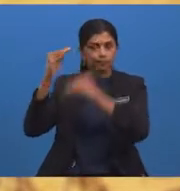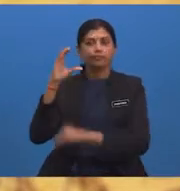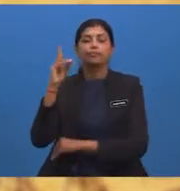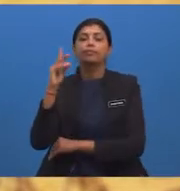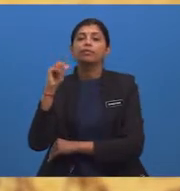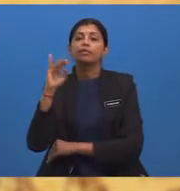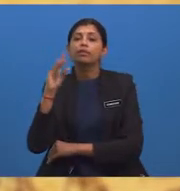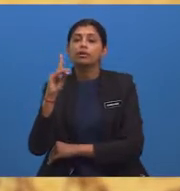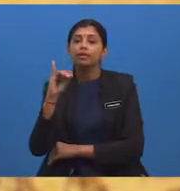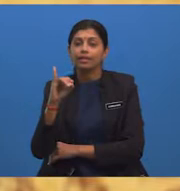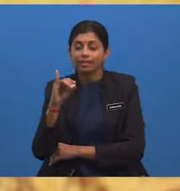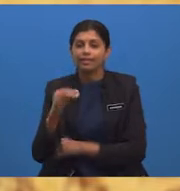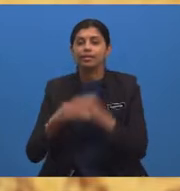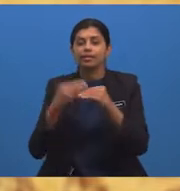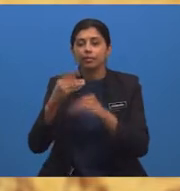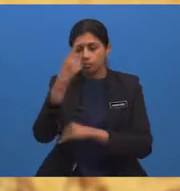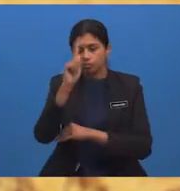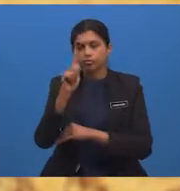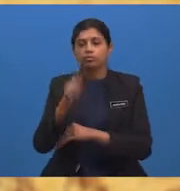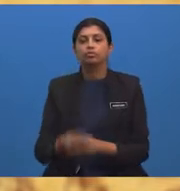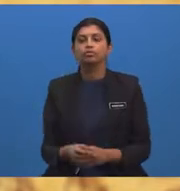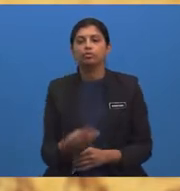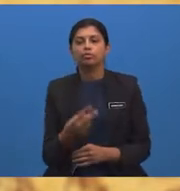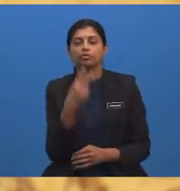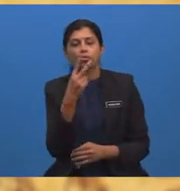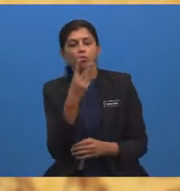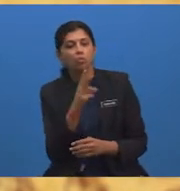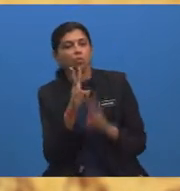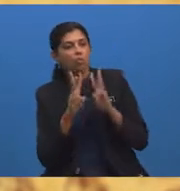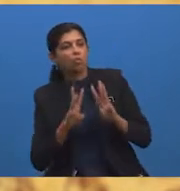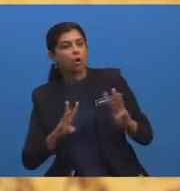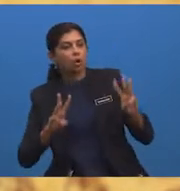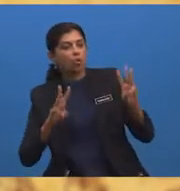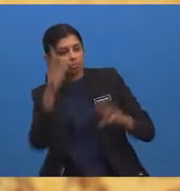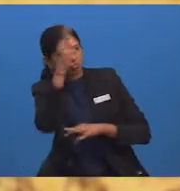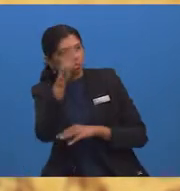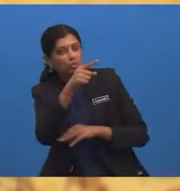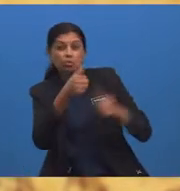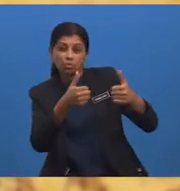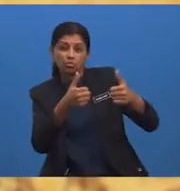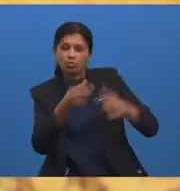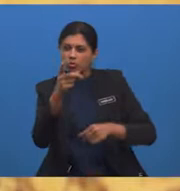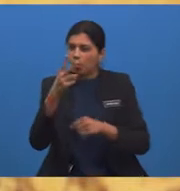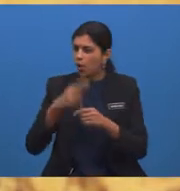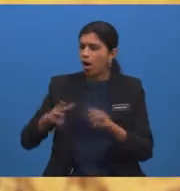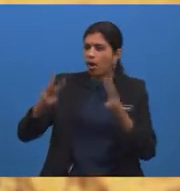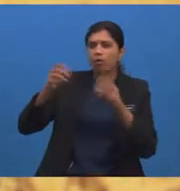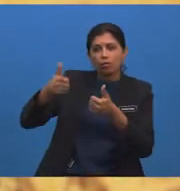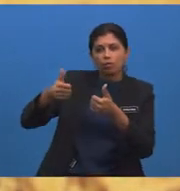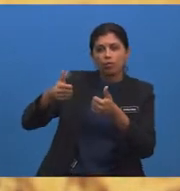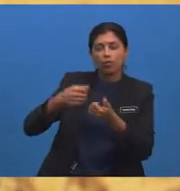Candi-candi ini dibina bagi melambangkan keagungan sesebuah kerajaan dan hasil seni bina ini